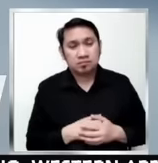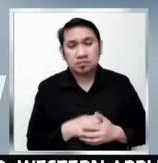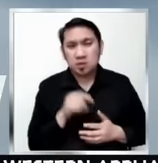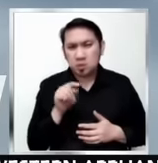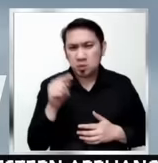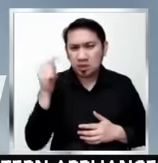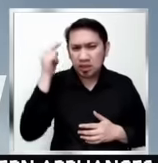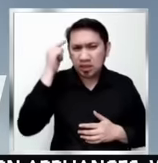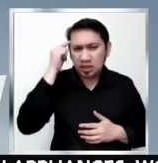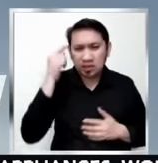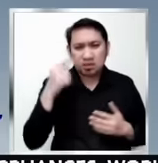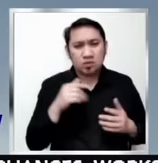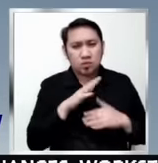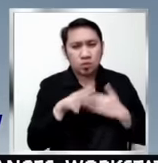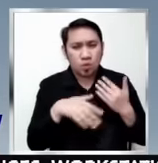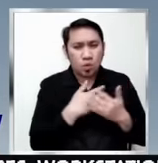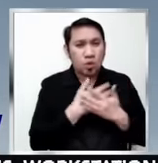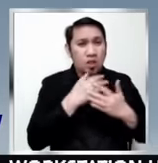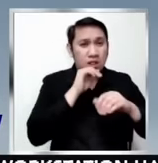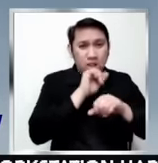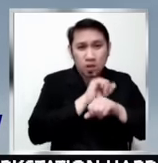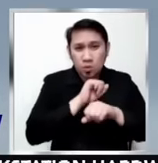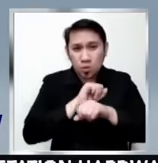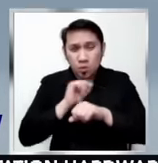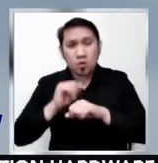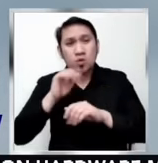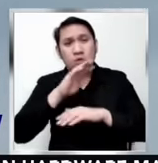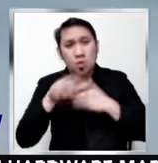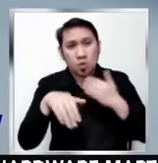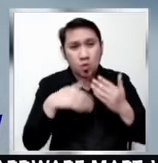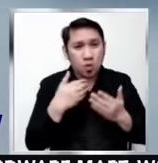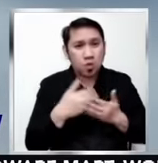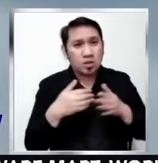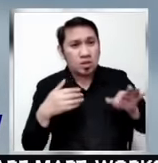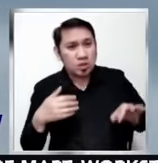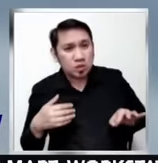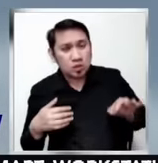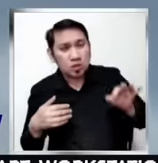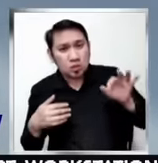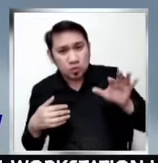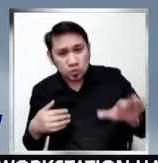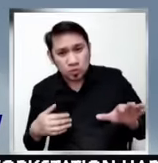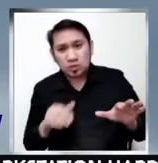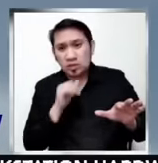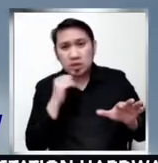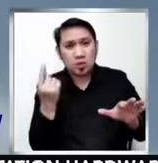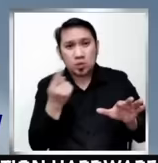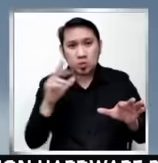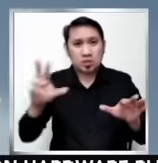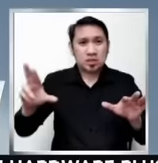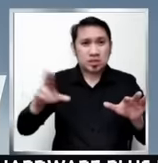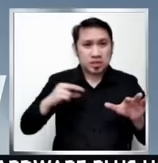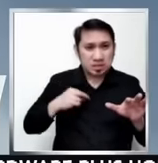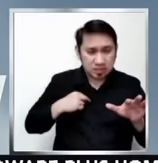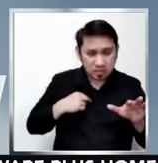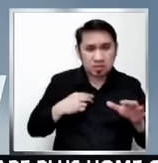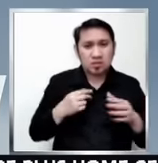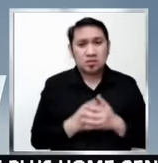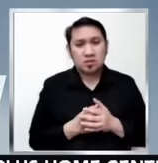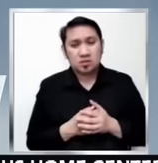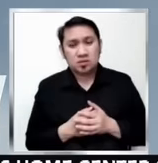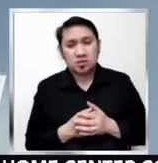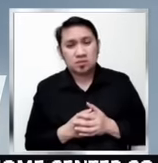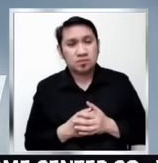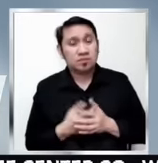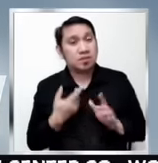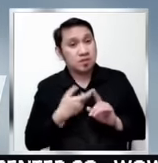ay nagtratrabaho, lahat po ay nagko-contribute rather than nagre-receive po ng ating mga mga tulong from the